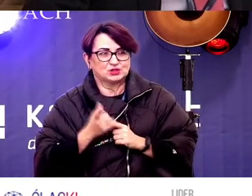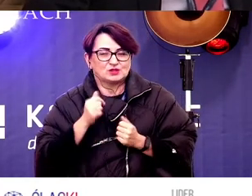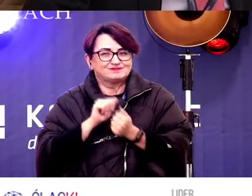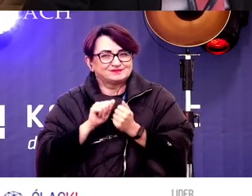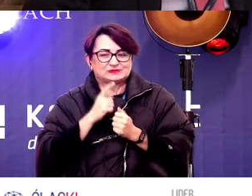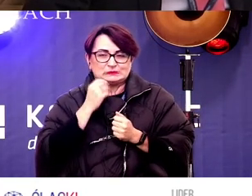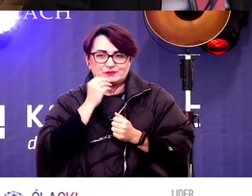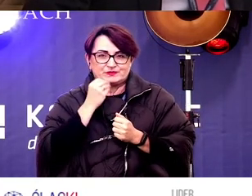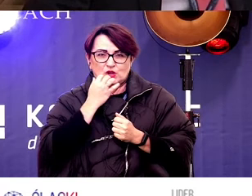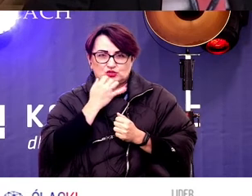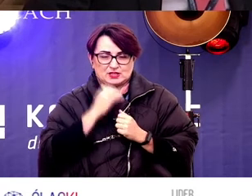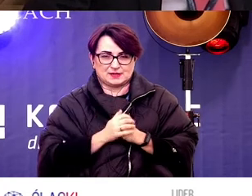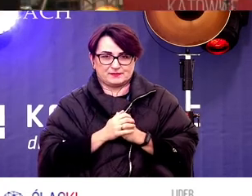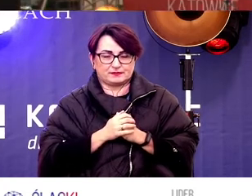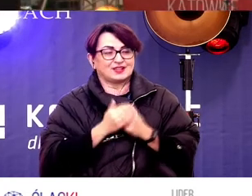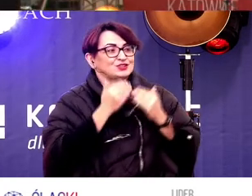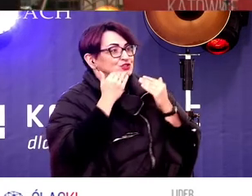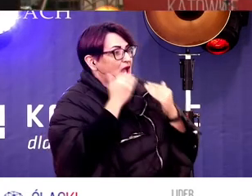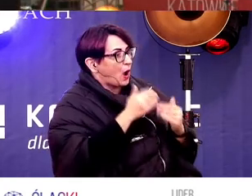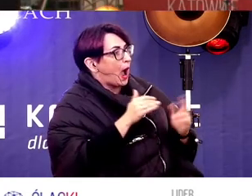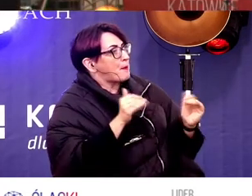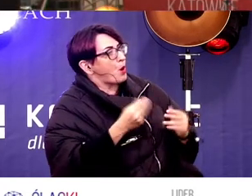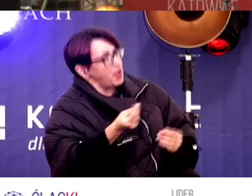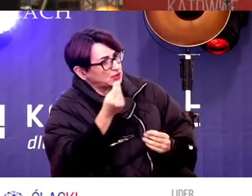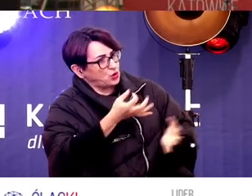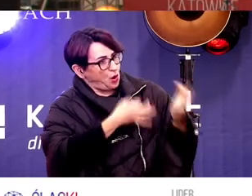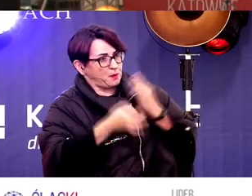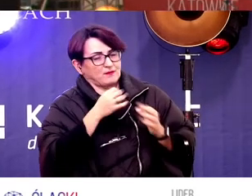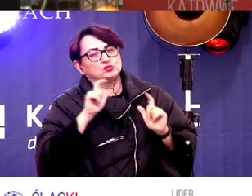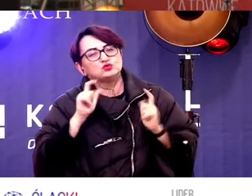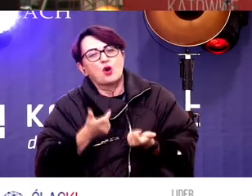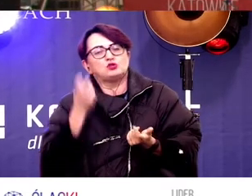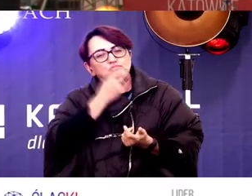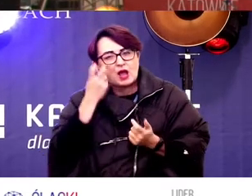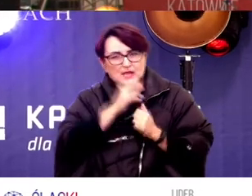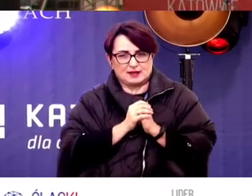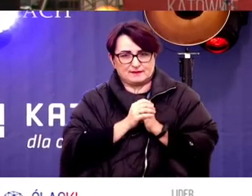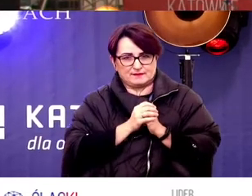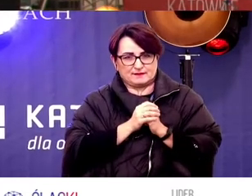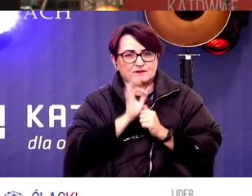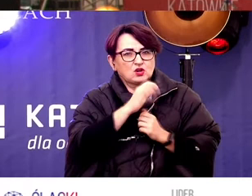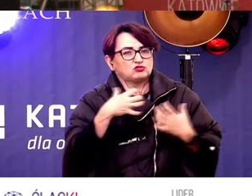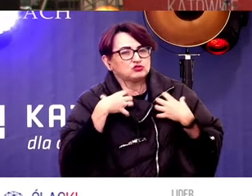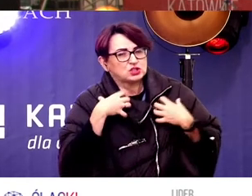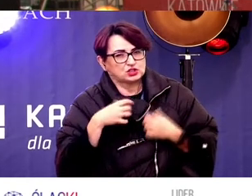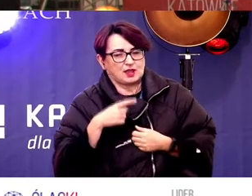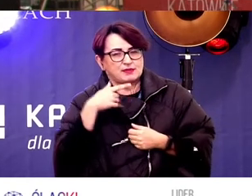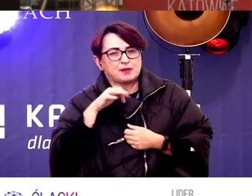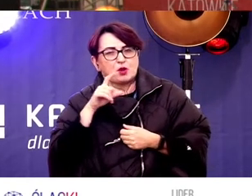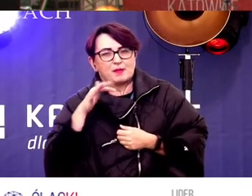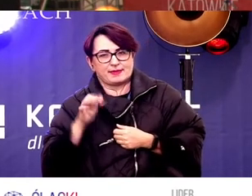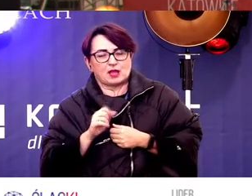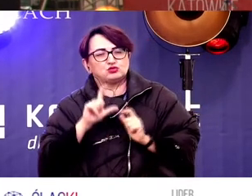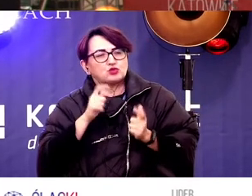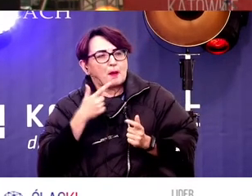dziegciu. Dziękuję bardzo. Może jeszcze się panowie z nami podzielą jakimiś ciekawostkami tutaj z życia dyplomaty. Takie, o